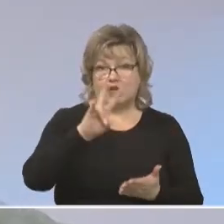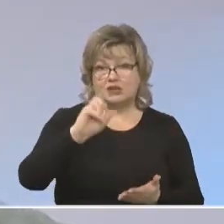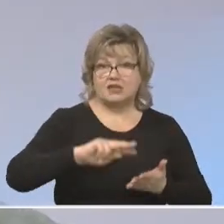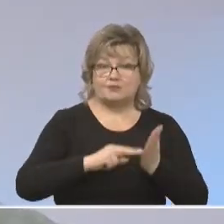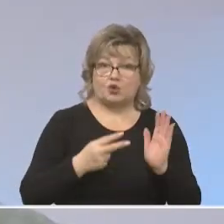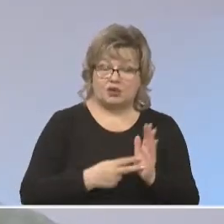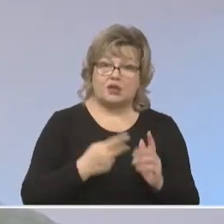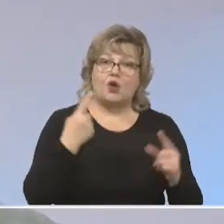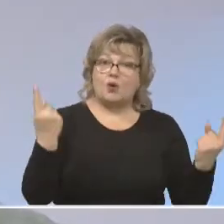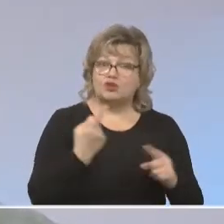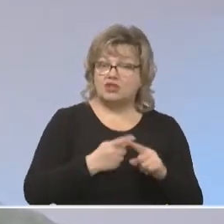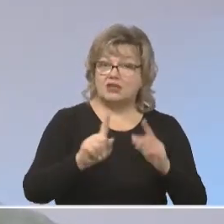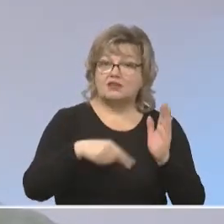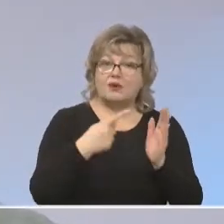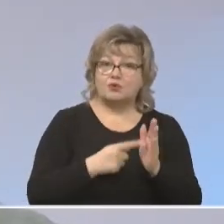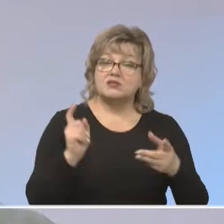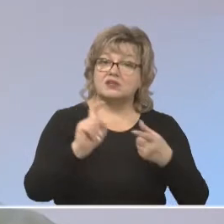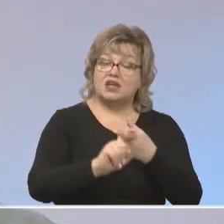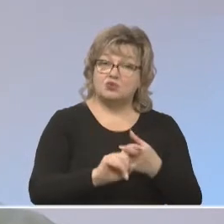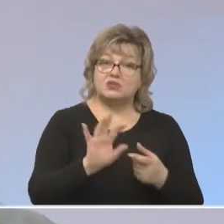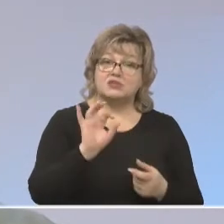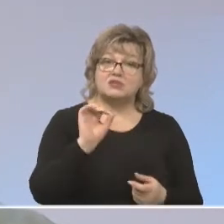этот вопрос задают в связи с,